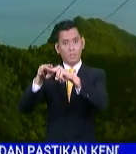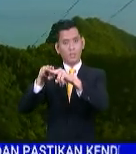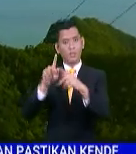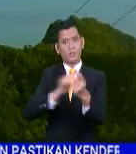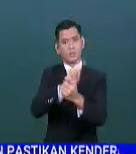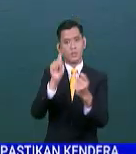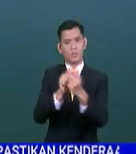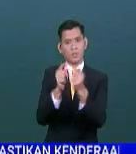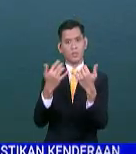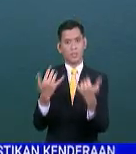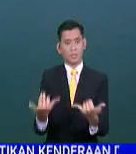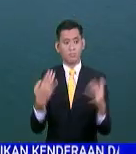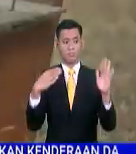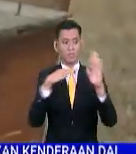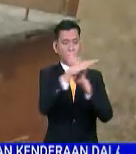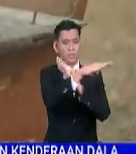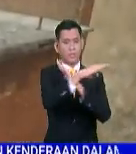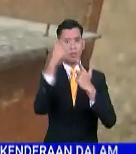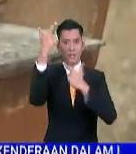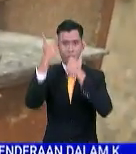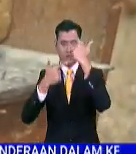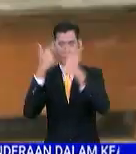semula sektor pelancongan.